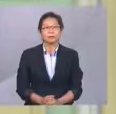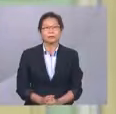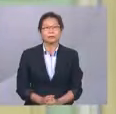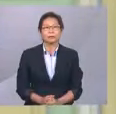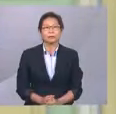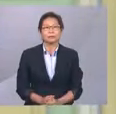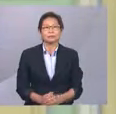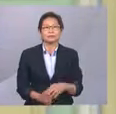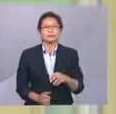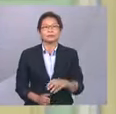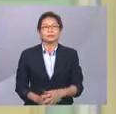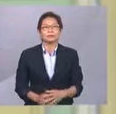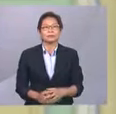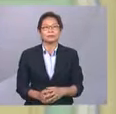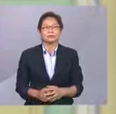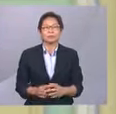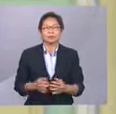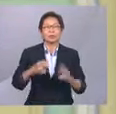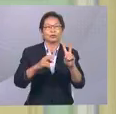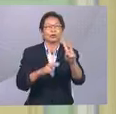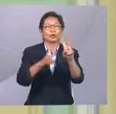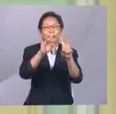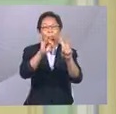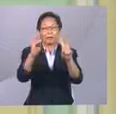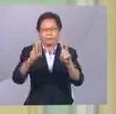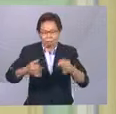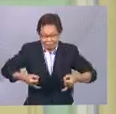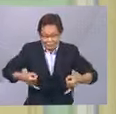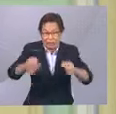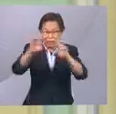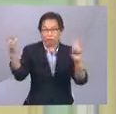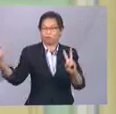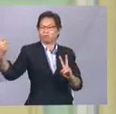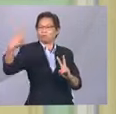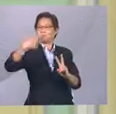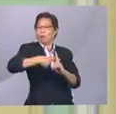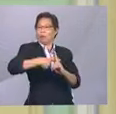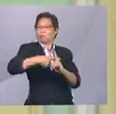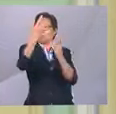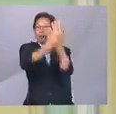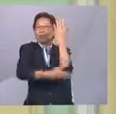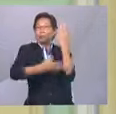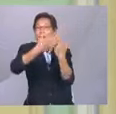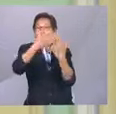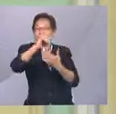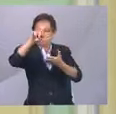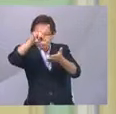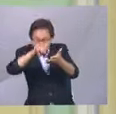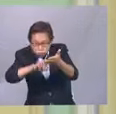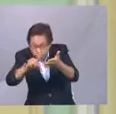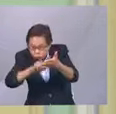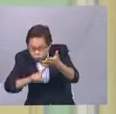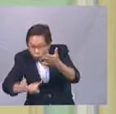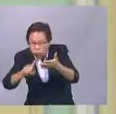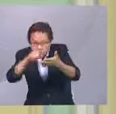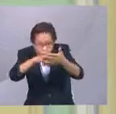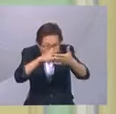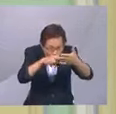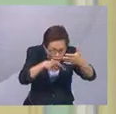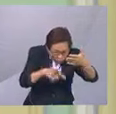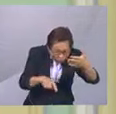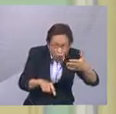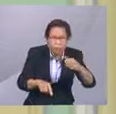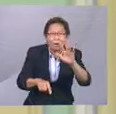786 skatan Jalan Raya di seluruh negara dan melakukan pemeriksaan ke atas